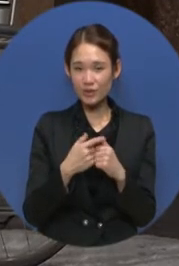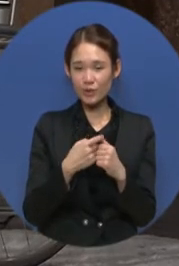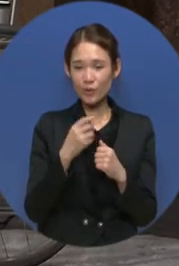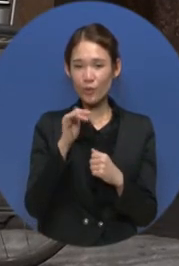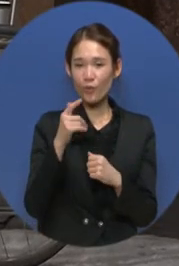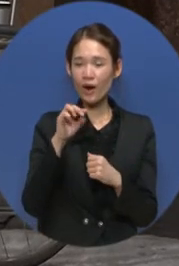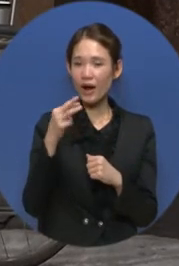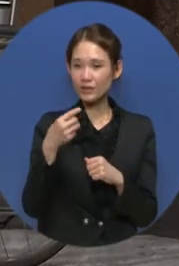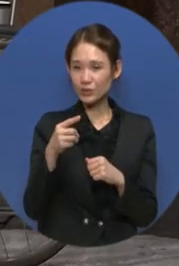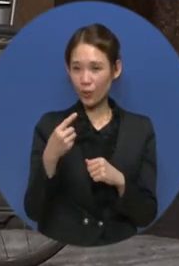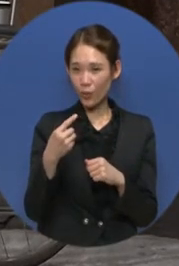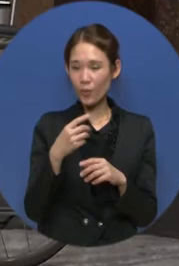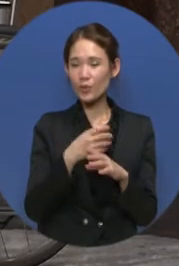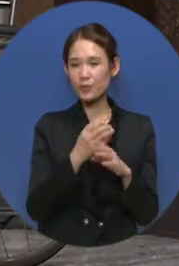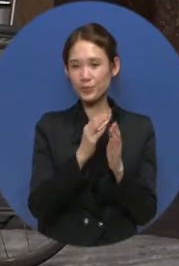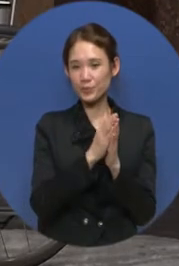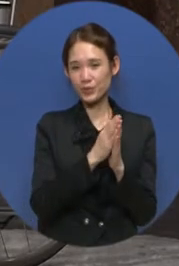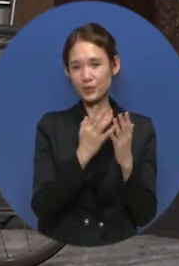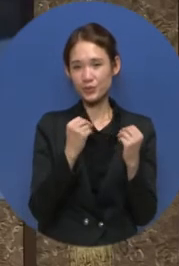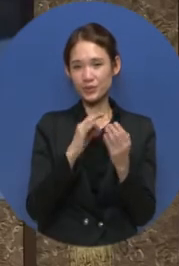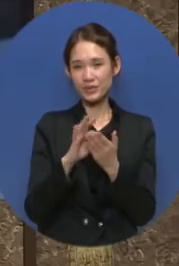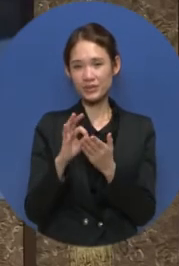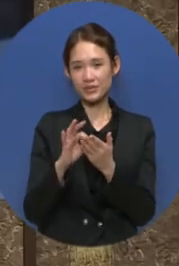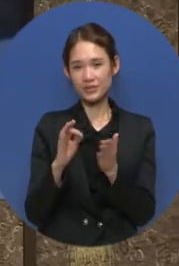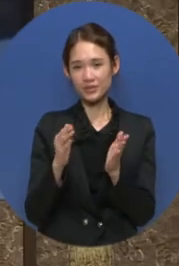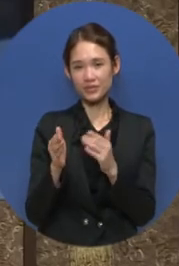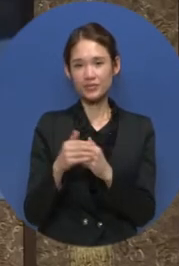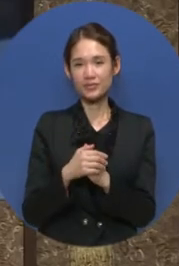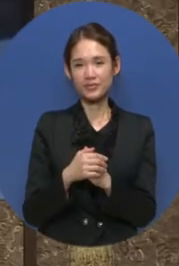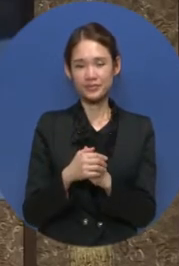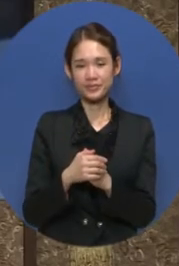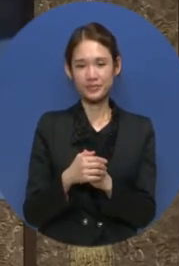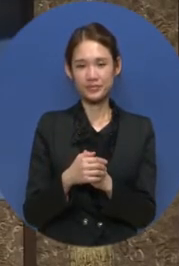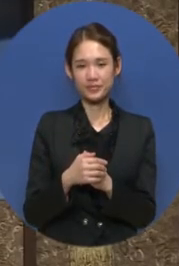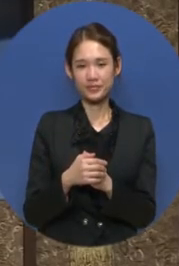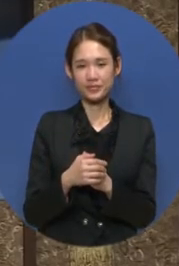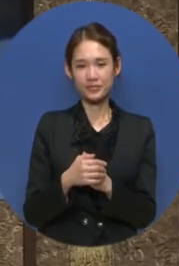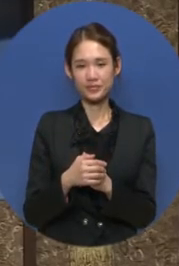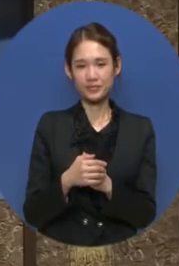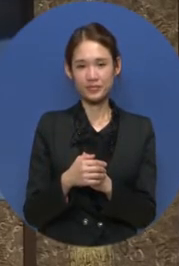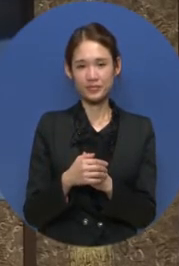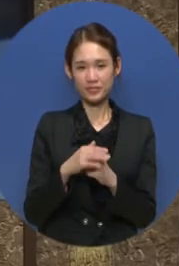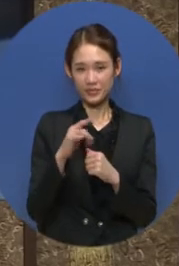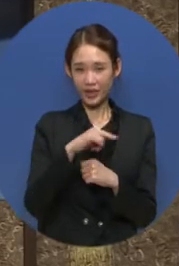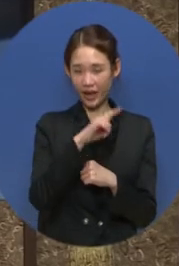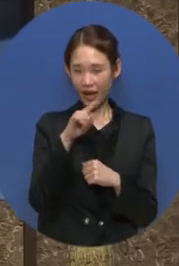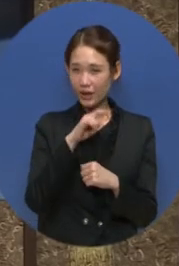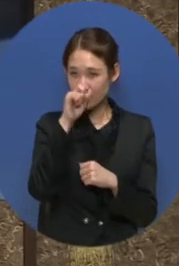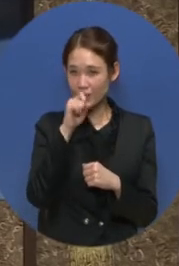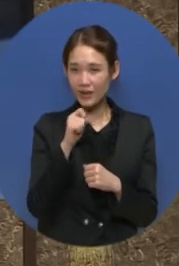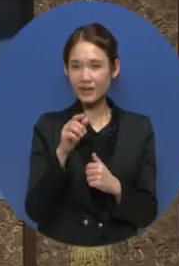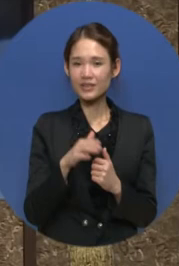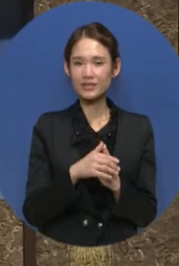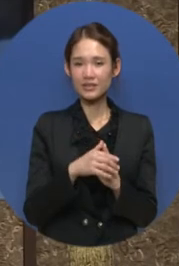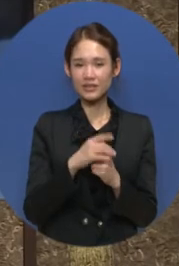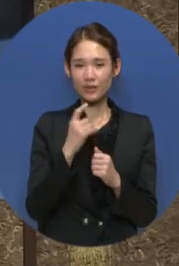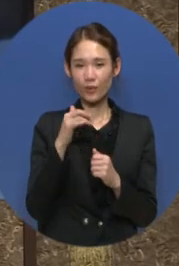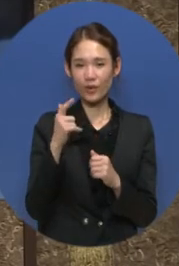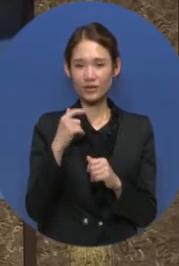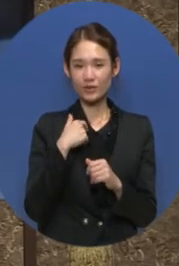이제 황토 비누 네, 황토 비누 많이 쓰고 있습니다. 황토 비누 다 좋습니다. 다 좋은데 그쵸. 황토